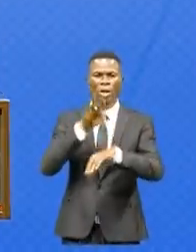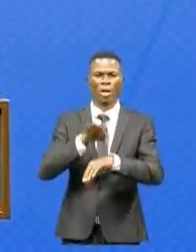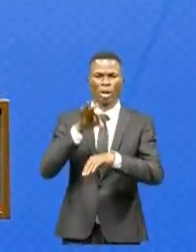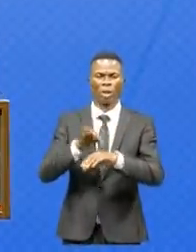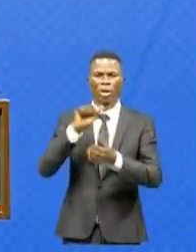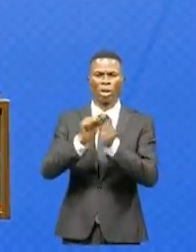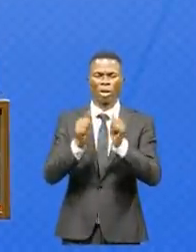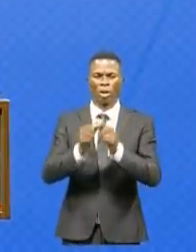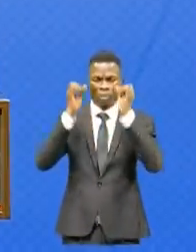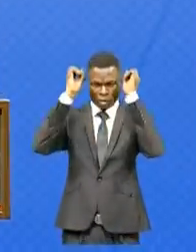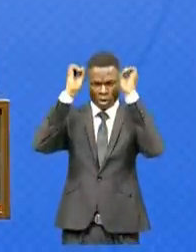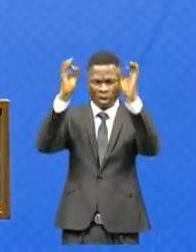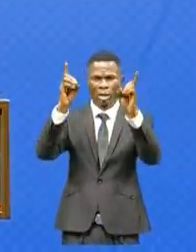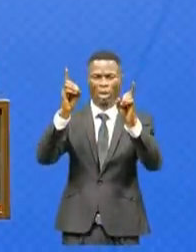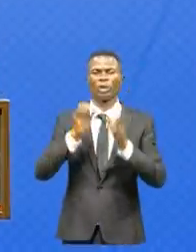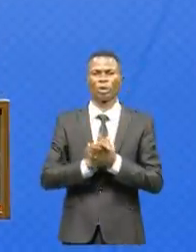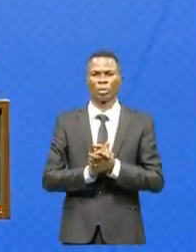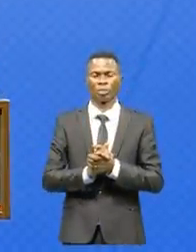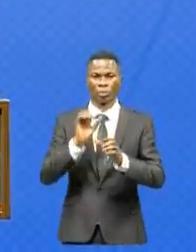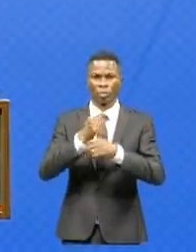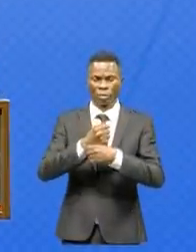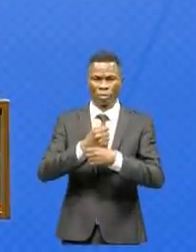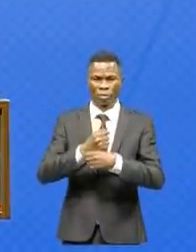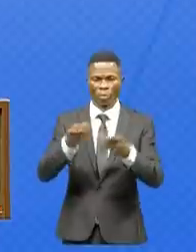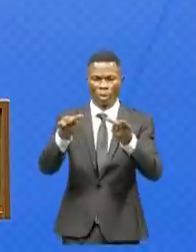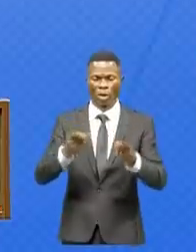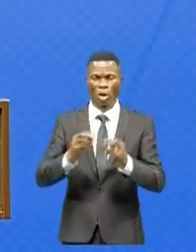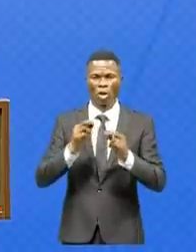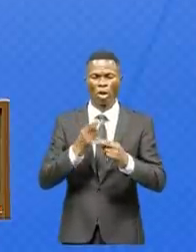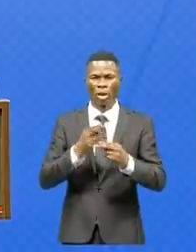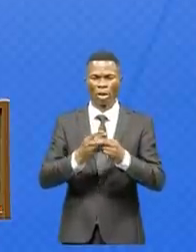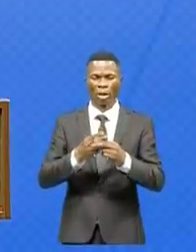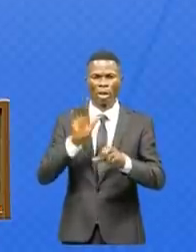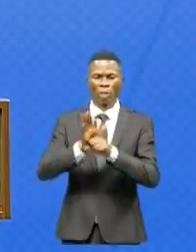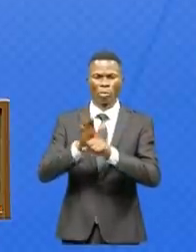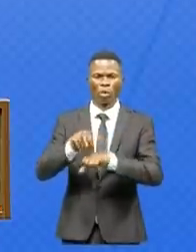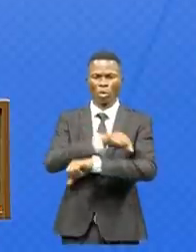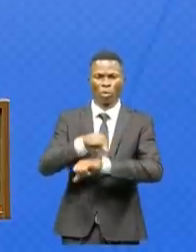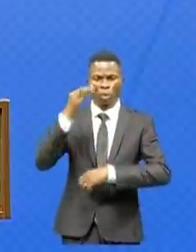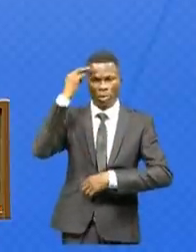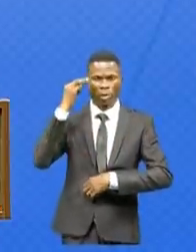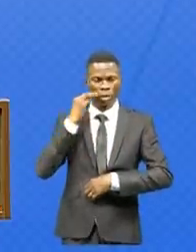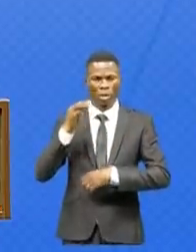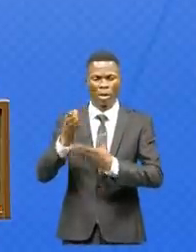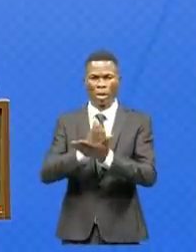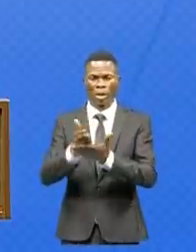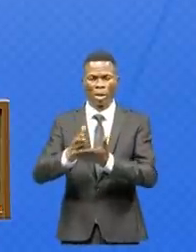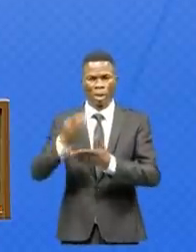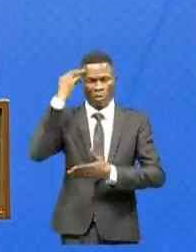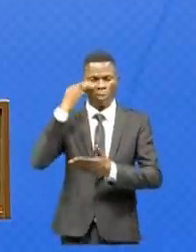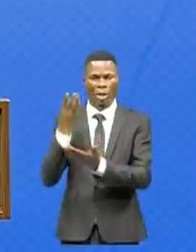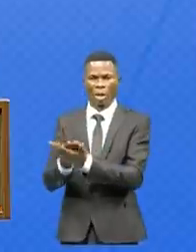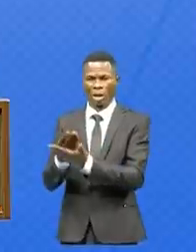en matière d'éducation. Créer une task force interministérielle, notamment entre le ministère du